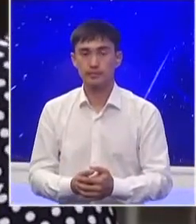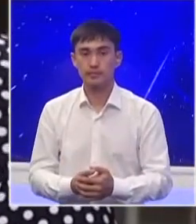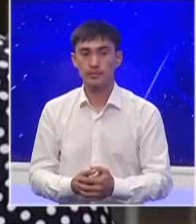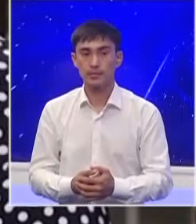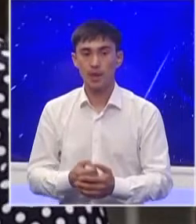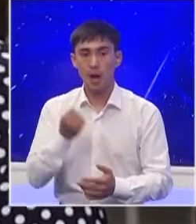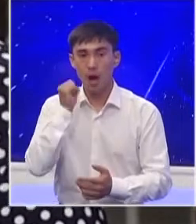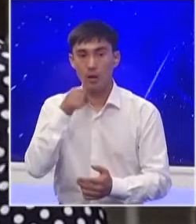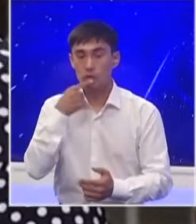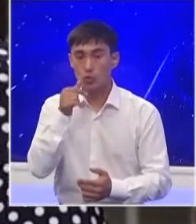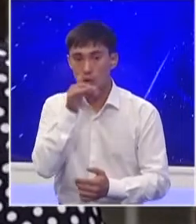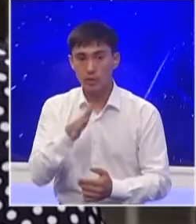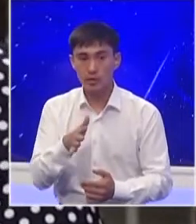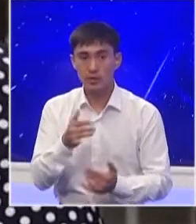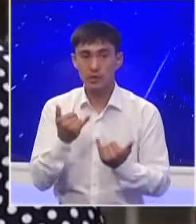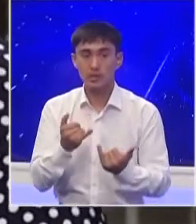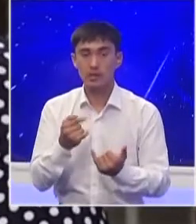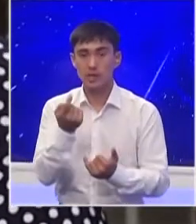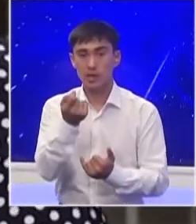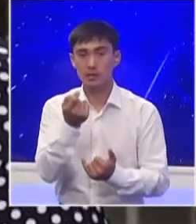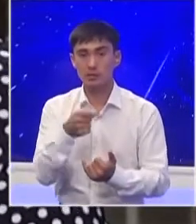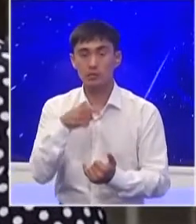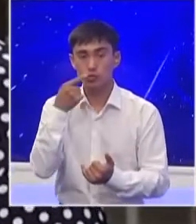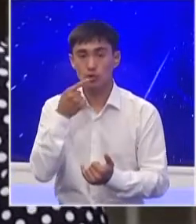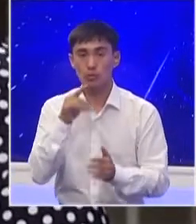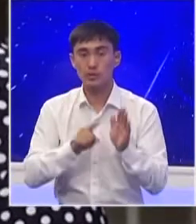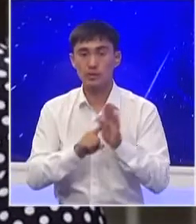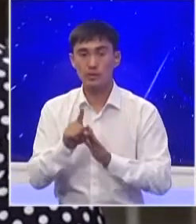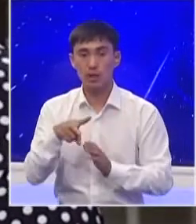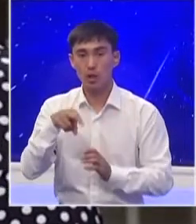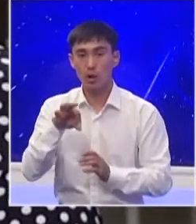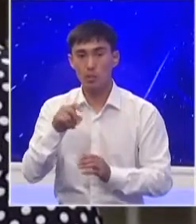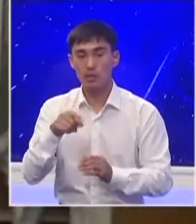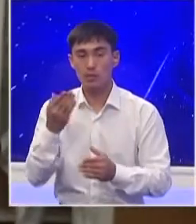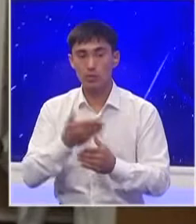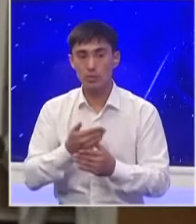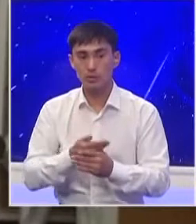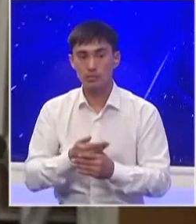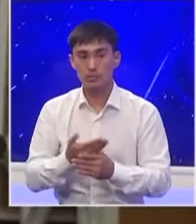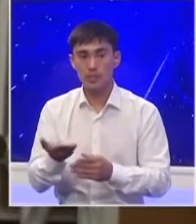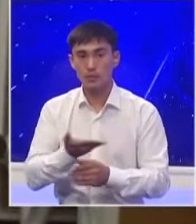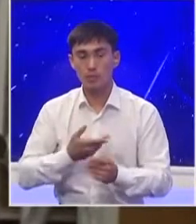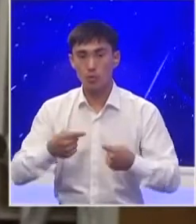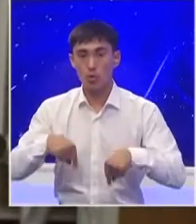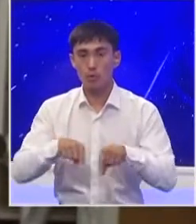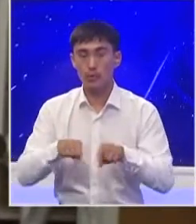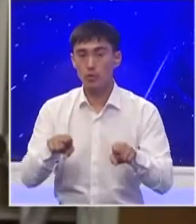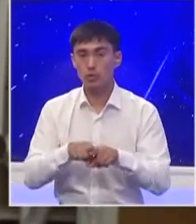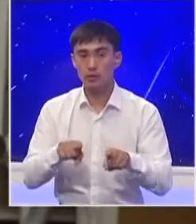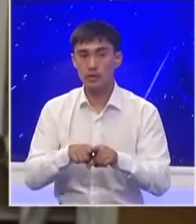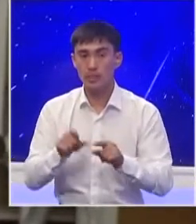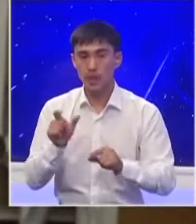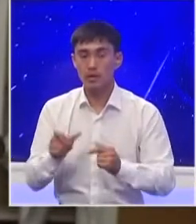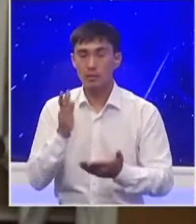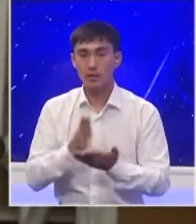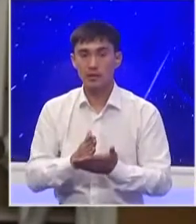сөйлей алмайтын. Қазір аздап-аздап сөйлеп келеді логопедтің арқасында. Біздің қоғамда осындай адам